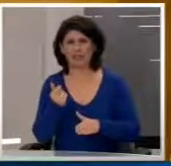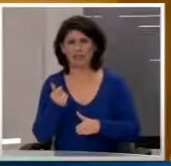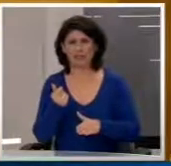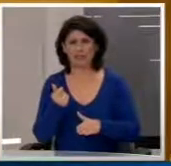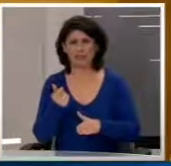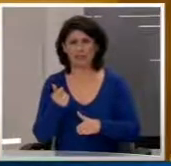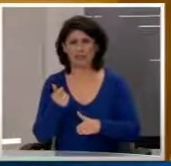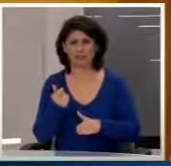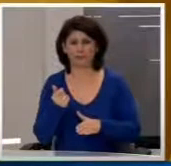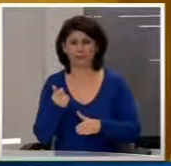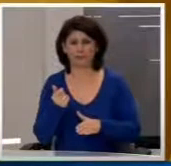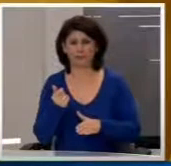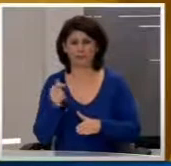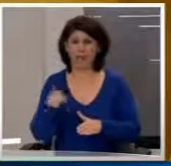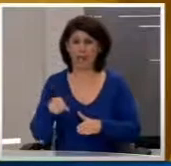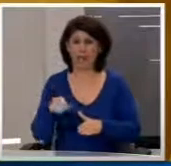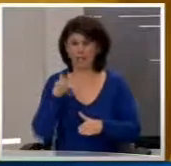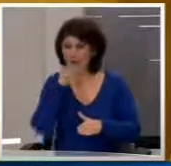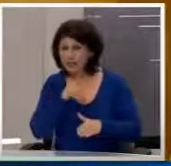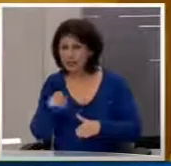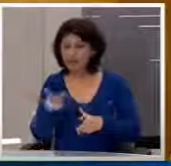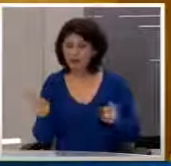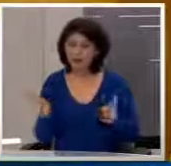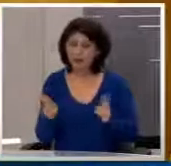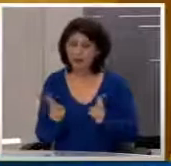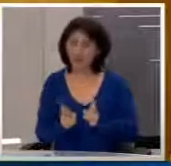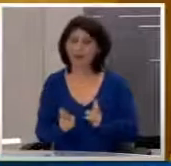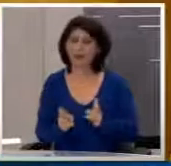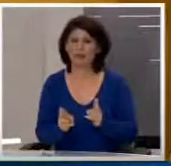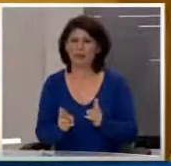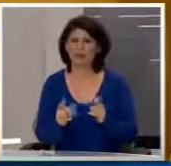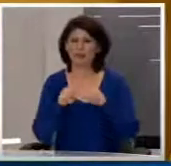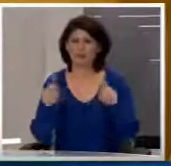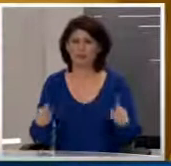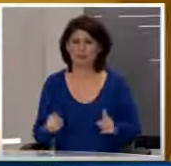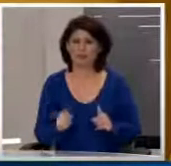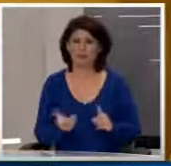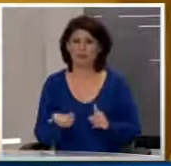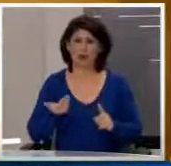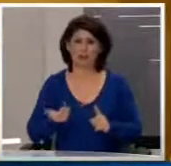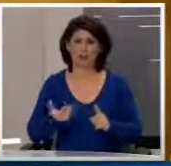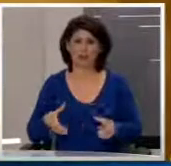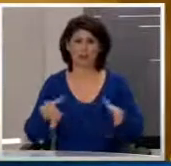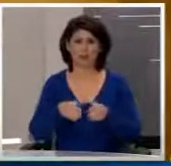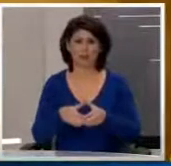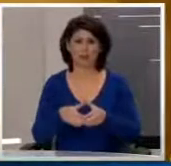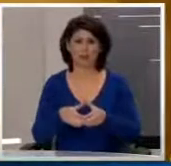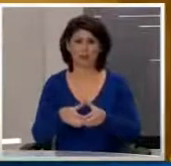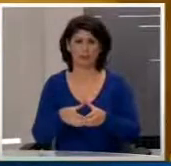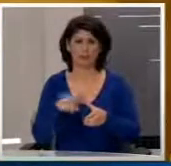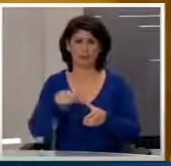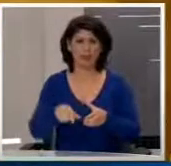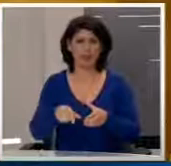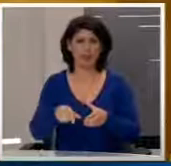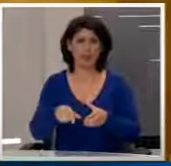Η μπλόφα είναι ότι αν αυτό περιοριστεί στα πλαίσια της Προκαταρκτικής Επιτροπής,